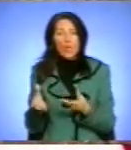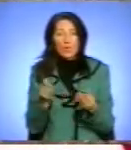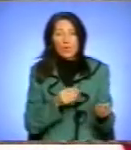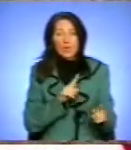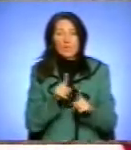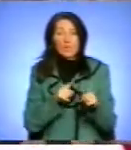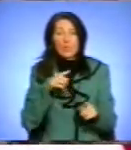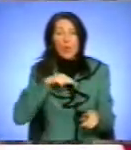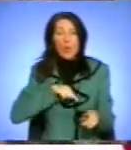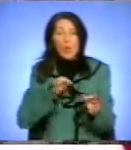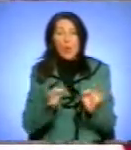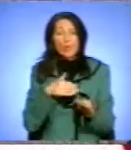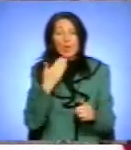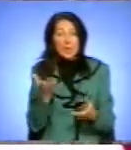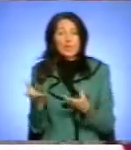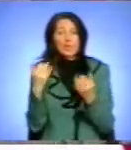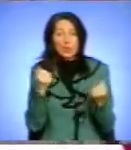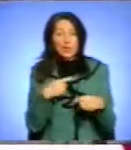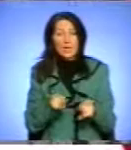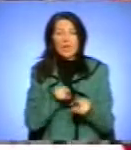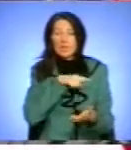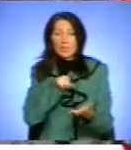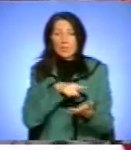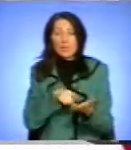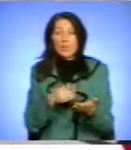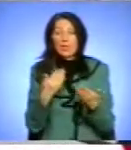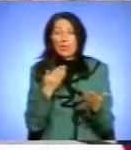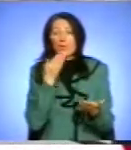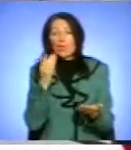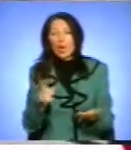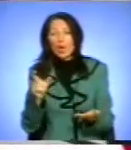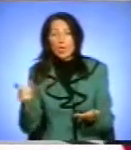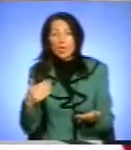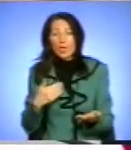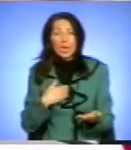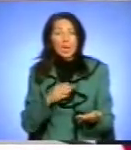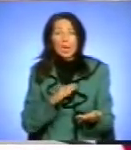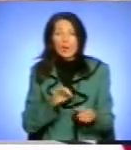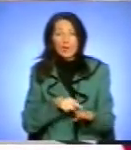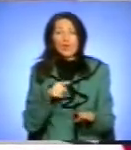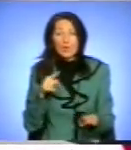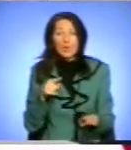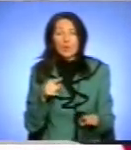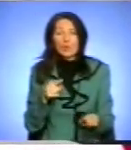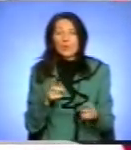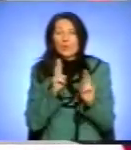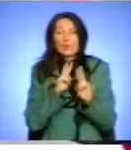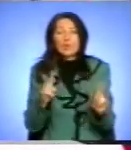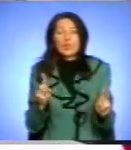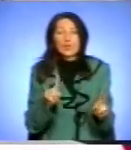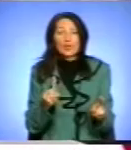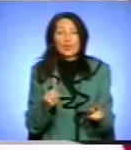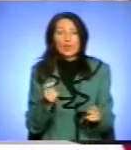ваше здоров'я? Таке запитання ми ставили тернополянам. Млиння я відчуваю. А як саме? Та я не знаю, чи трошки